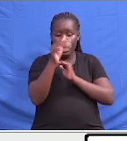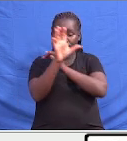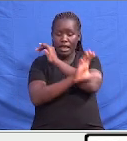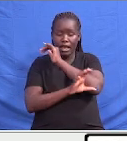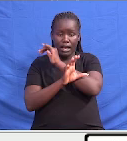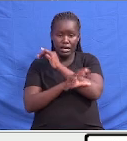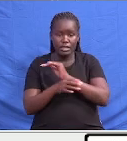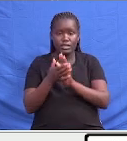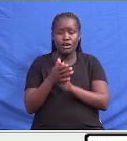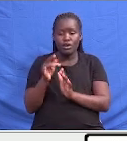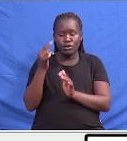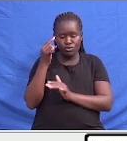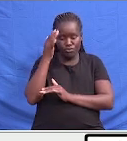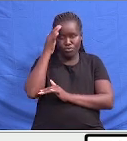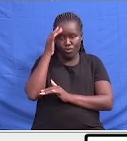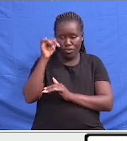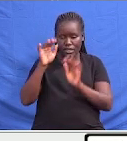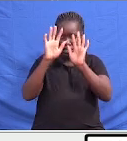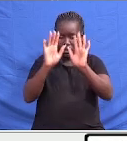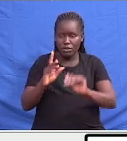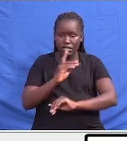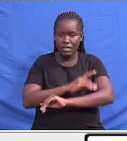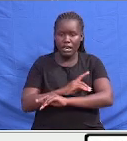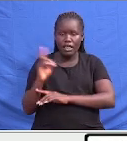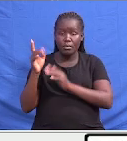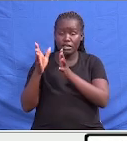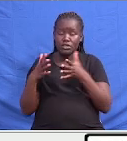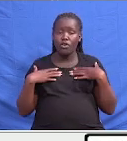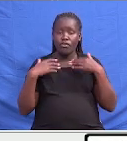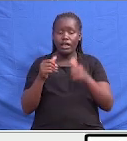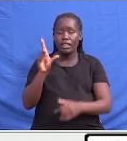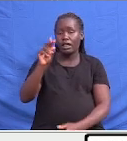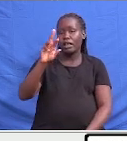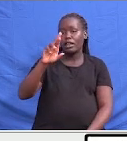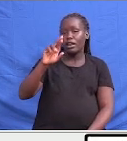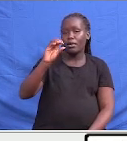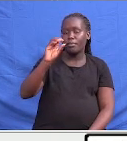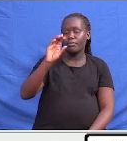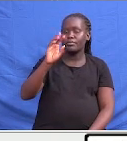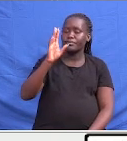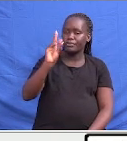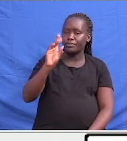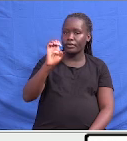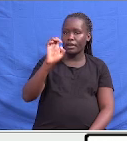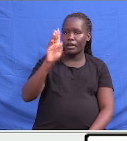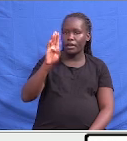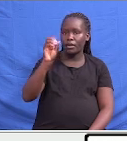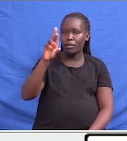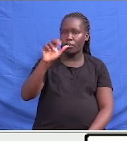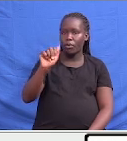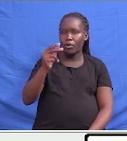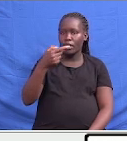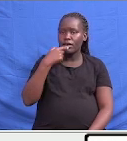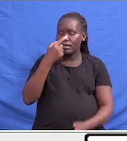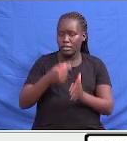ulimwenguni kuadhimisha siku hii muhimu. Waziri wa Afya Daktari Deborah Barasa amesisitiza udharura wa kushughulikia